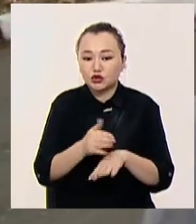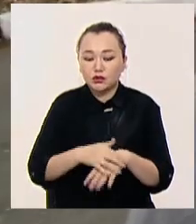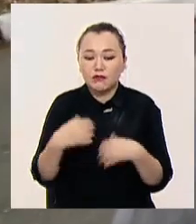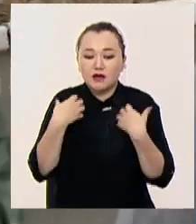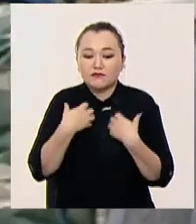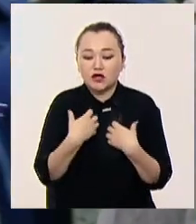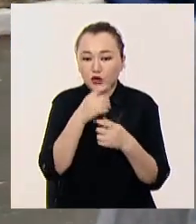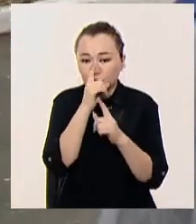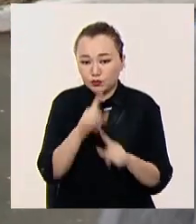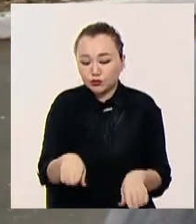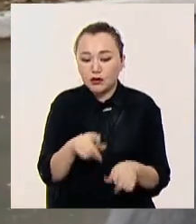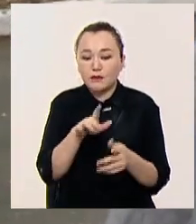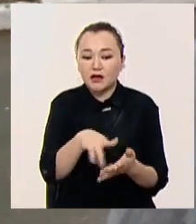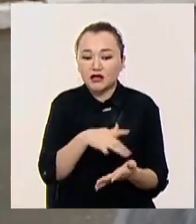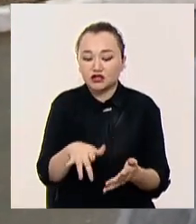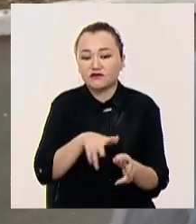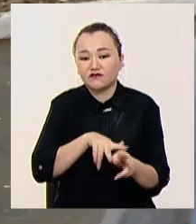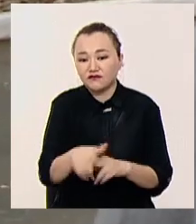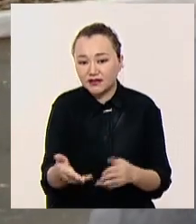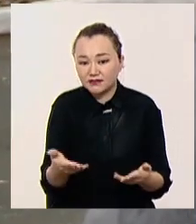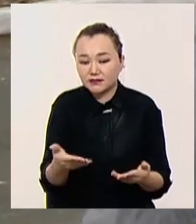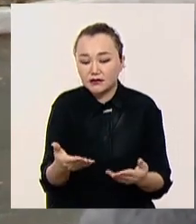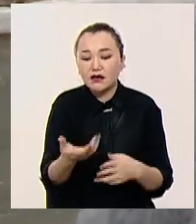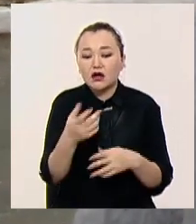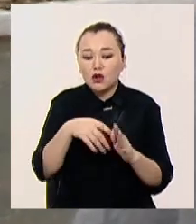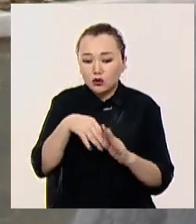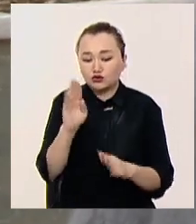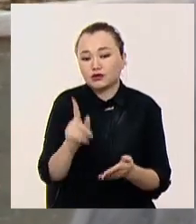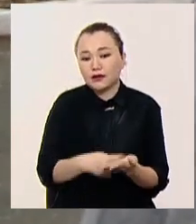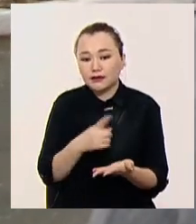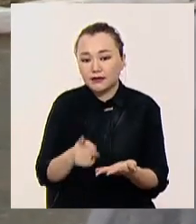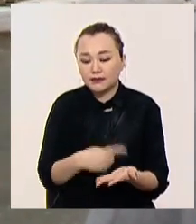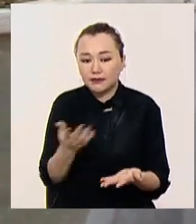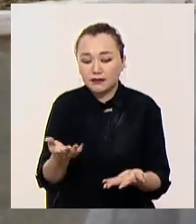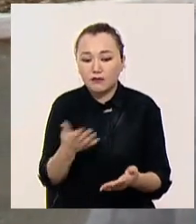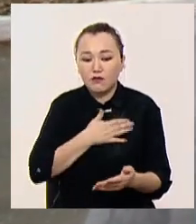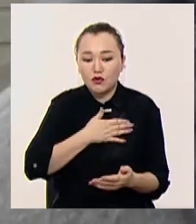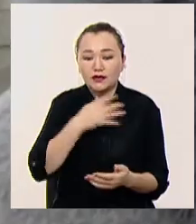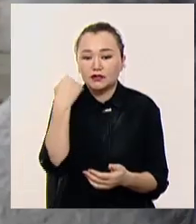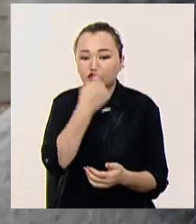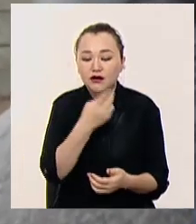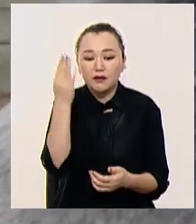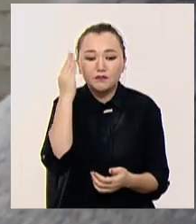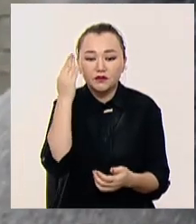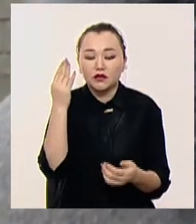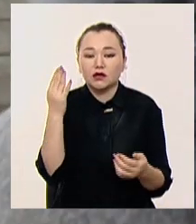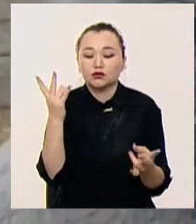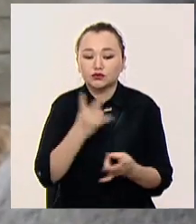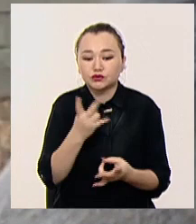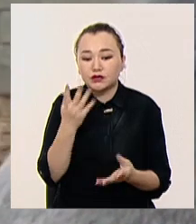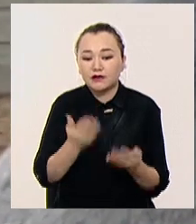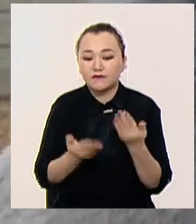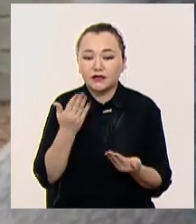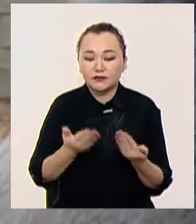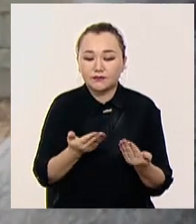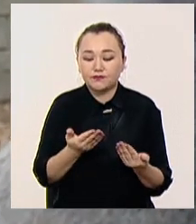портфелей. Все-таки планшеты – это вредно. Все-таки книги есть книги. Ну, это мое личное мнение. Надо как-то,